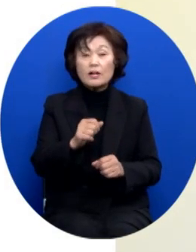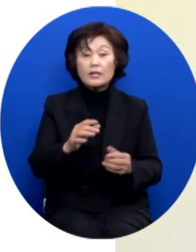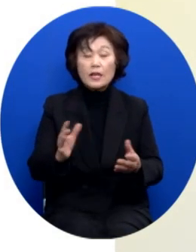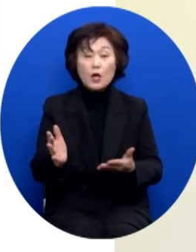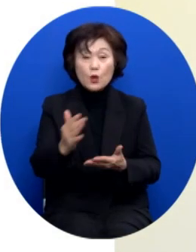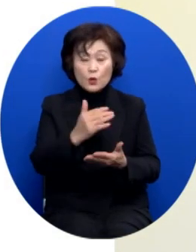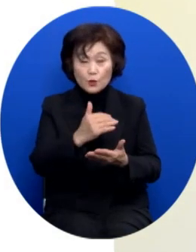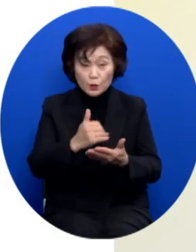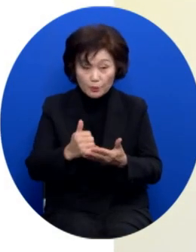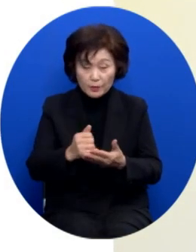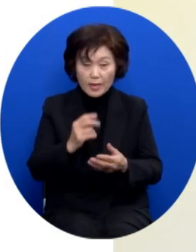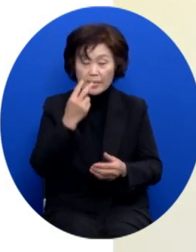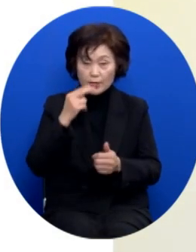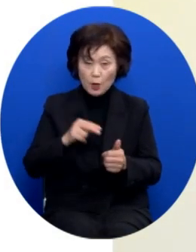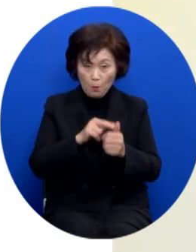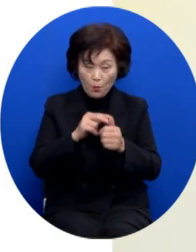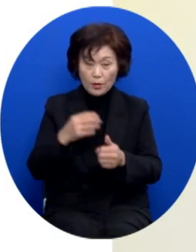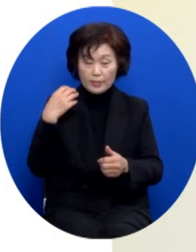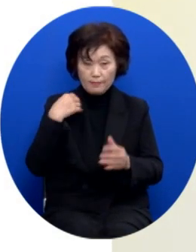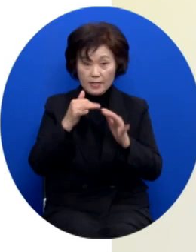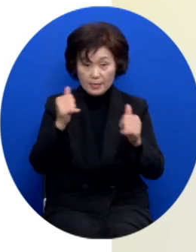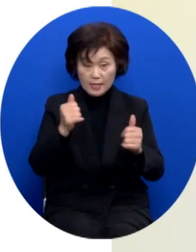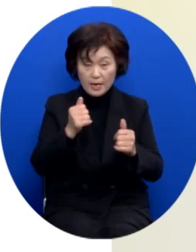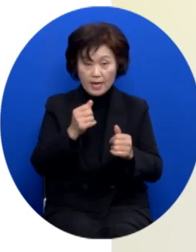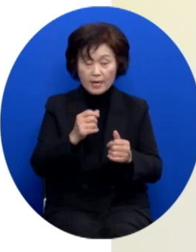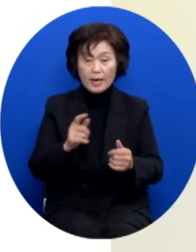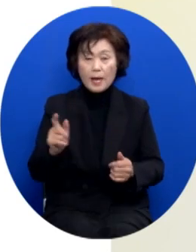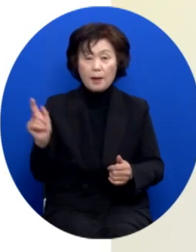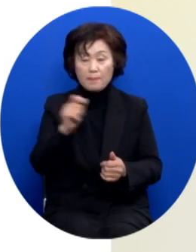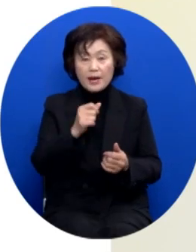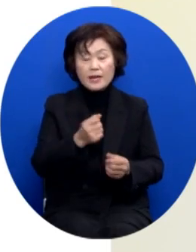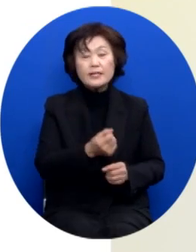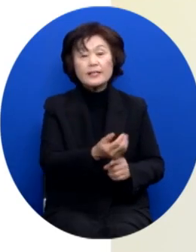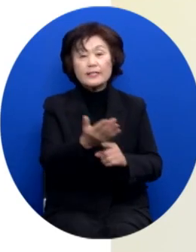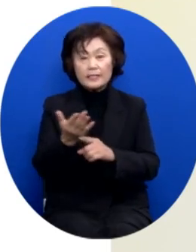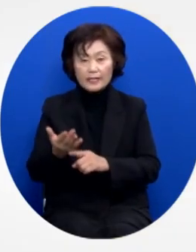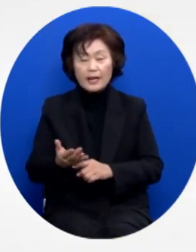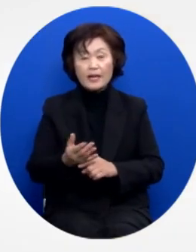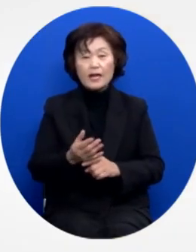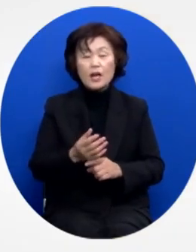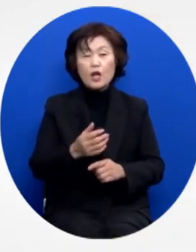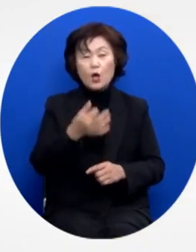담당자에게 신속하게 전달해 업무 처리 시간이 크게 줄어들 것으로 기대하고 있습니다.